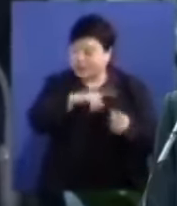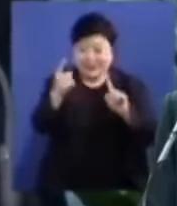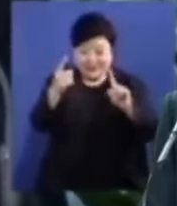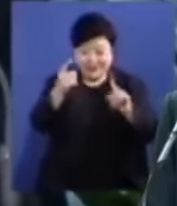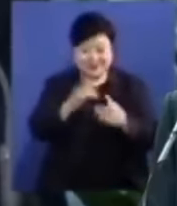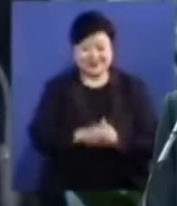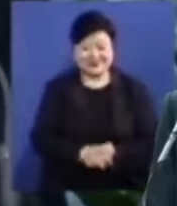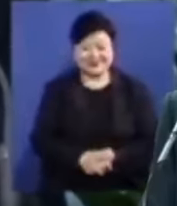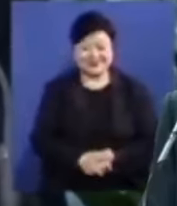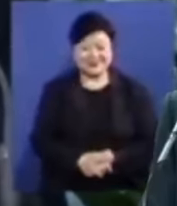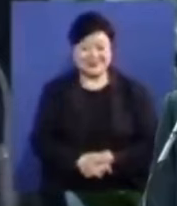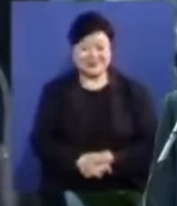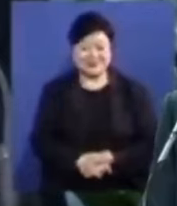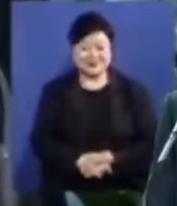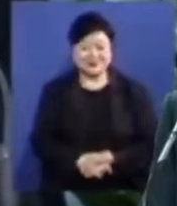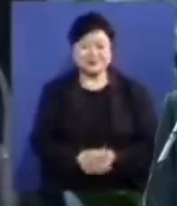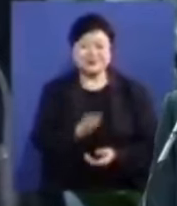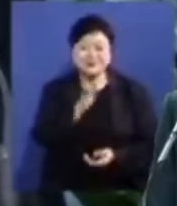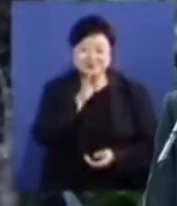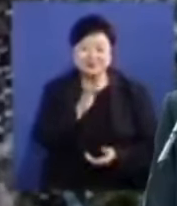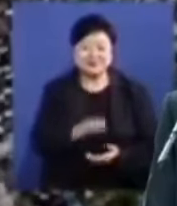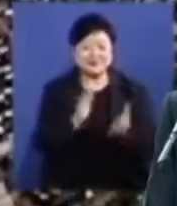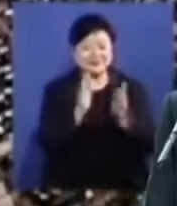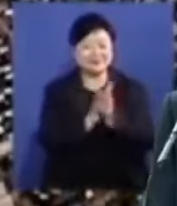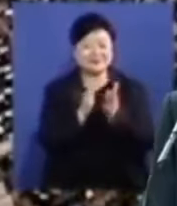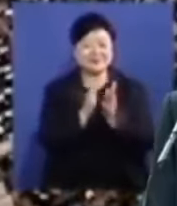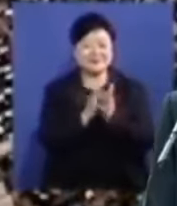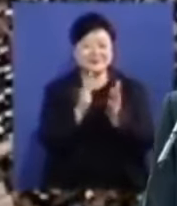살아났어요. 그래서